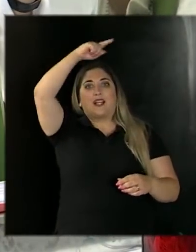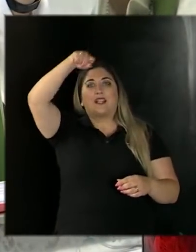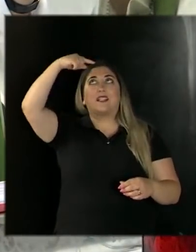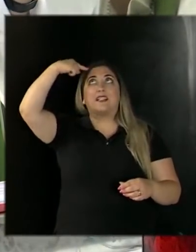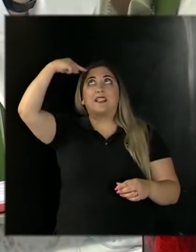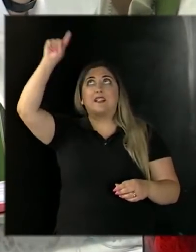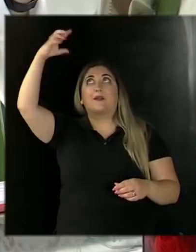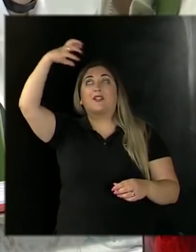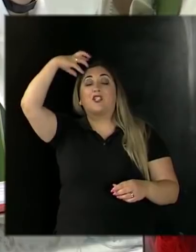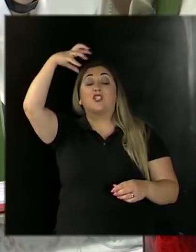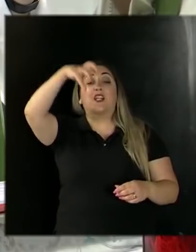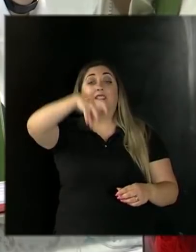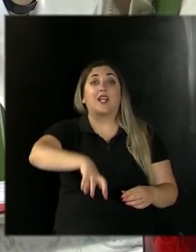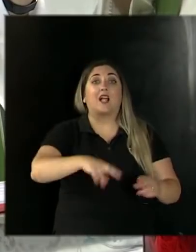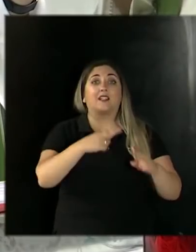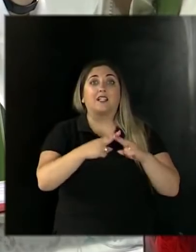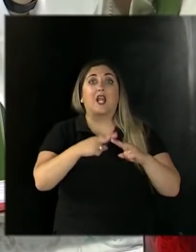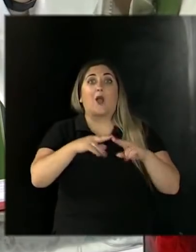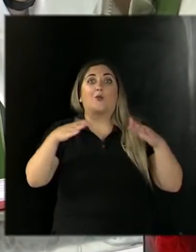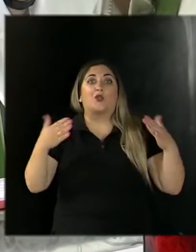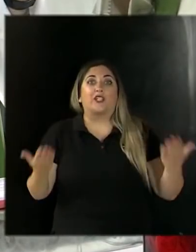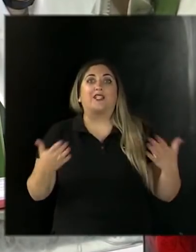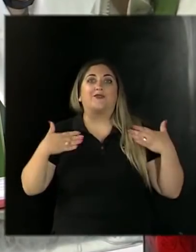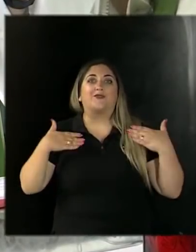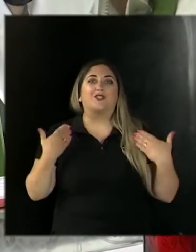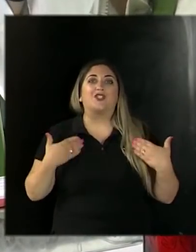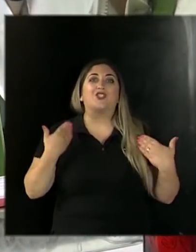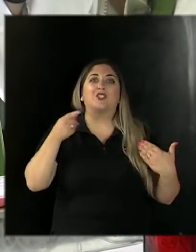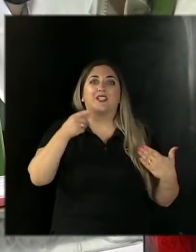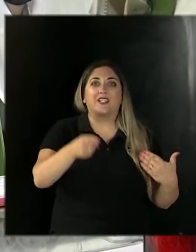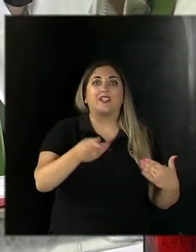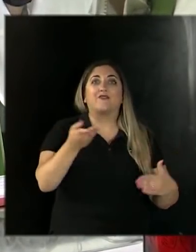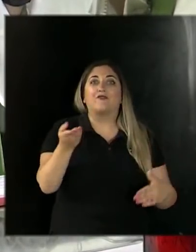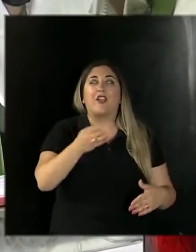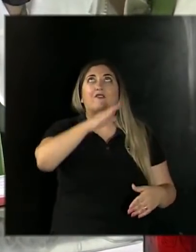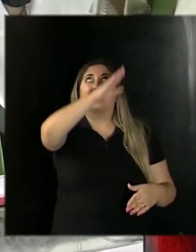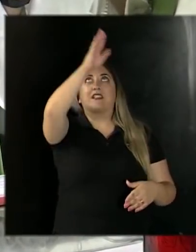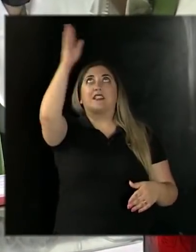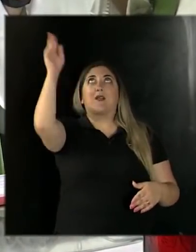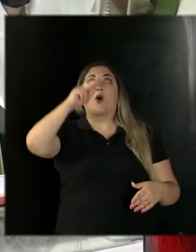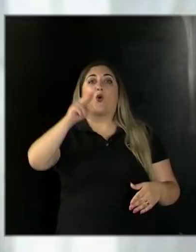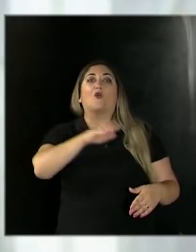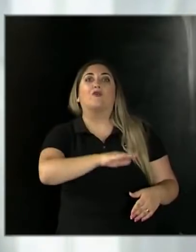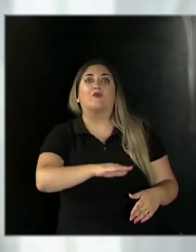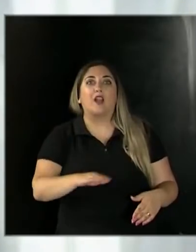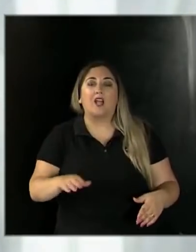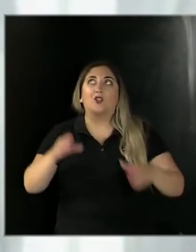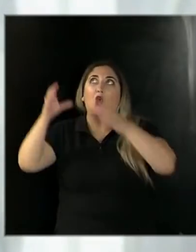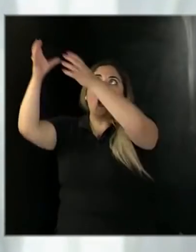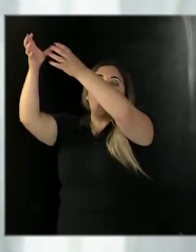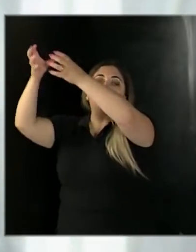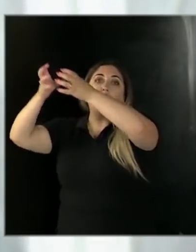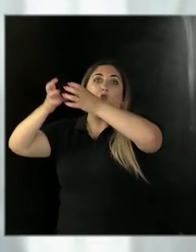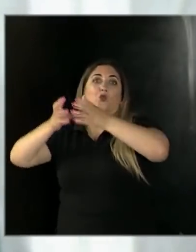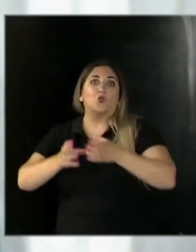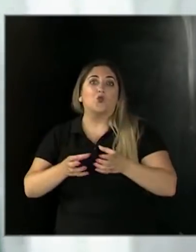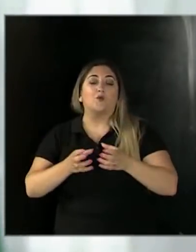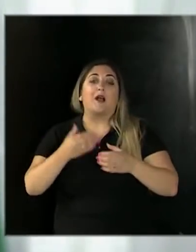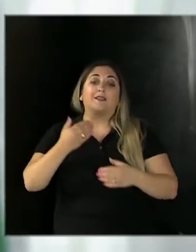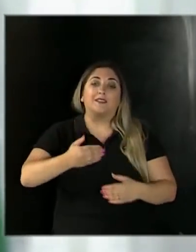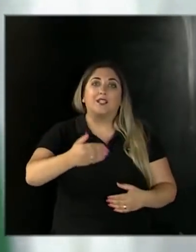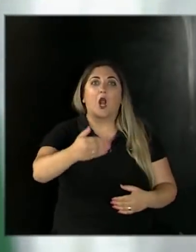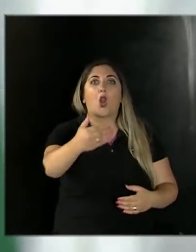jitqaddes ismek, tiġi saltnatek, ikun li trid int kif is-sema hekk fl-art. Ħobżna ta'